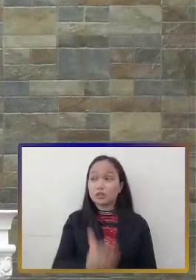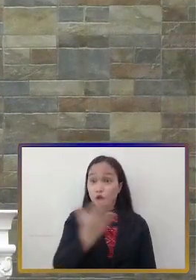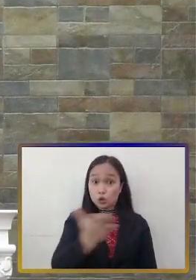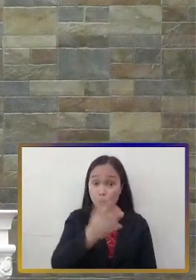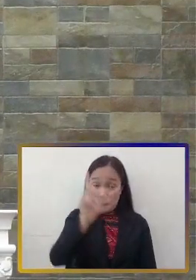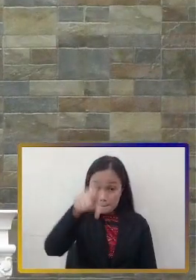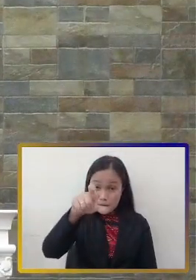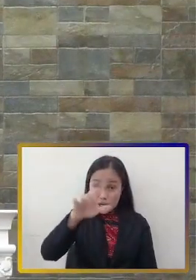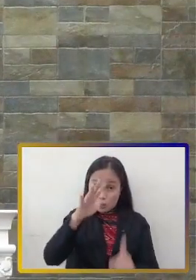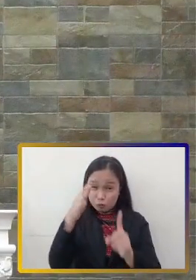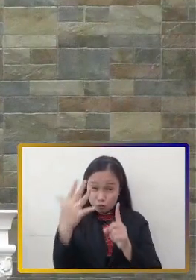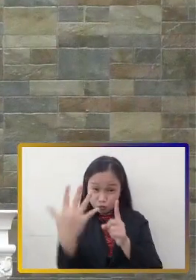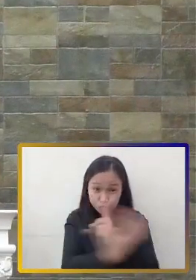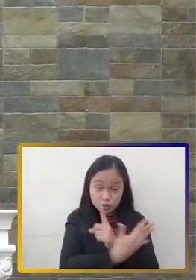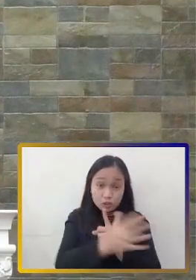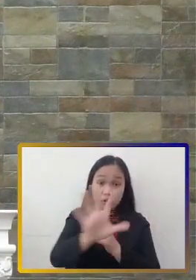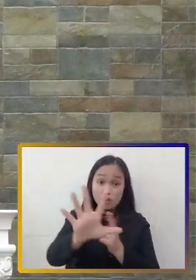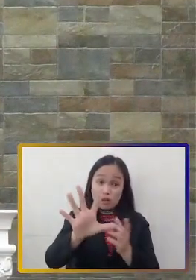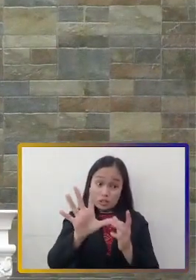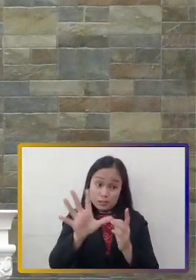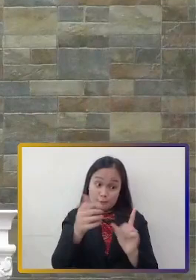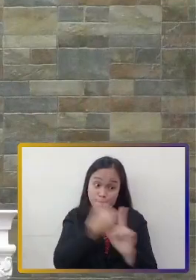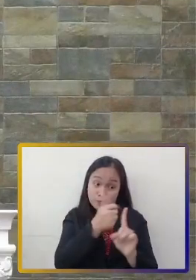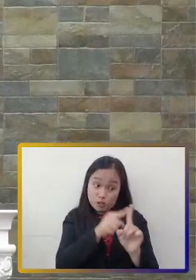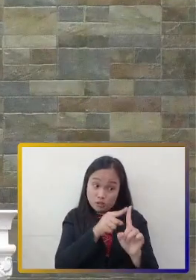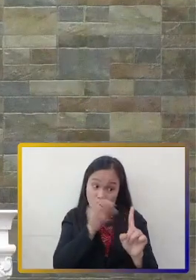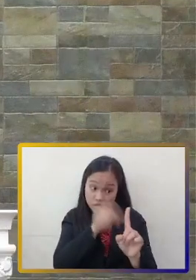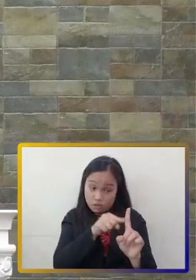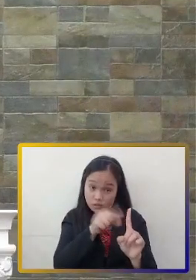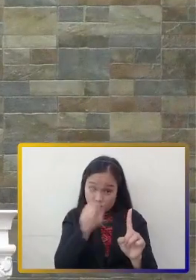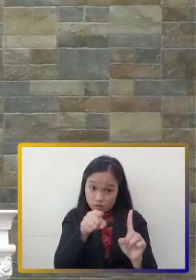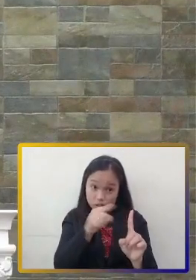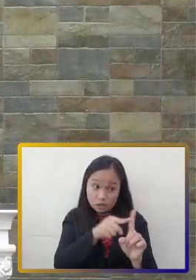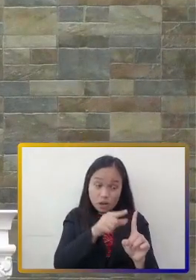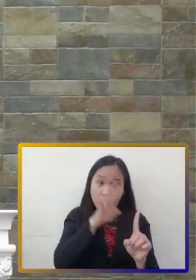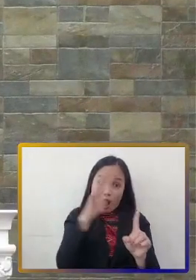Surround yourself with spiritual people